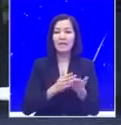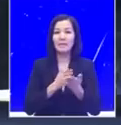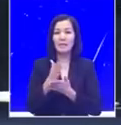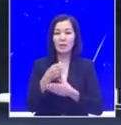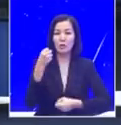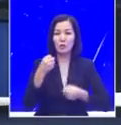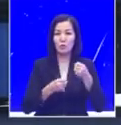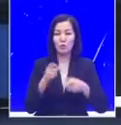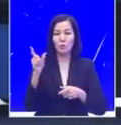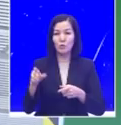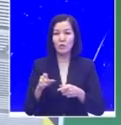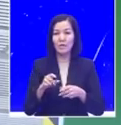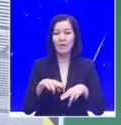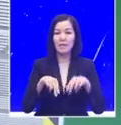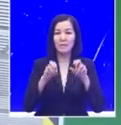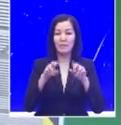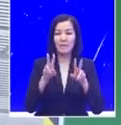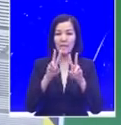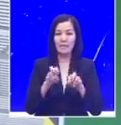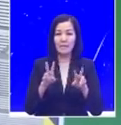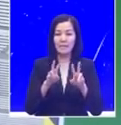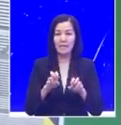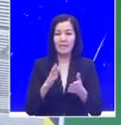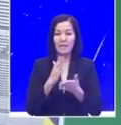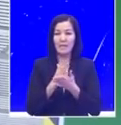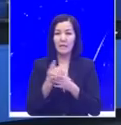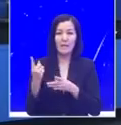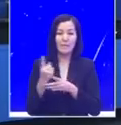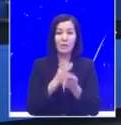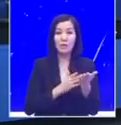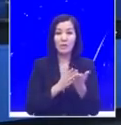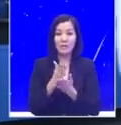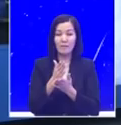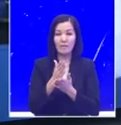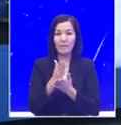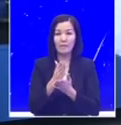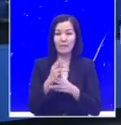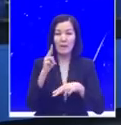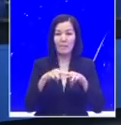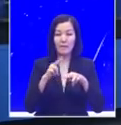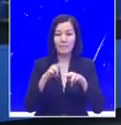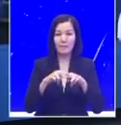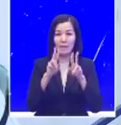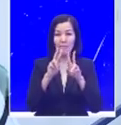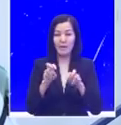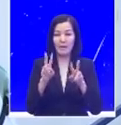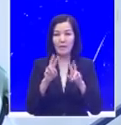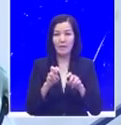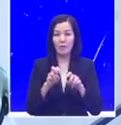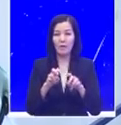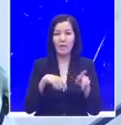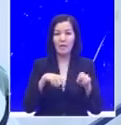арнайы тексерістен өтеді. Ол үшін екі пост қойылған. Алғашқысы бекетке кіребес. Паспорттық бақылау бұрышында термометр арқылы